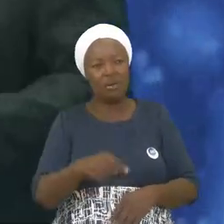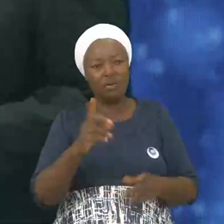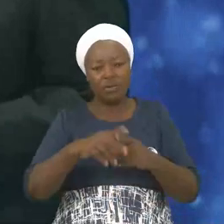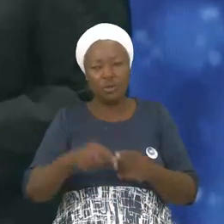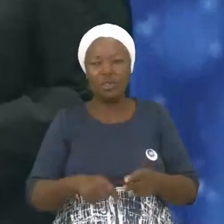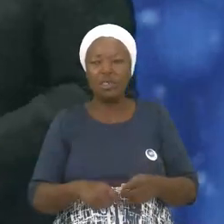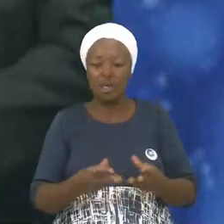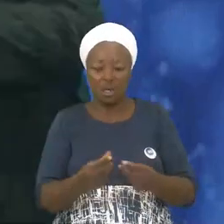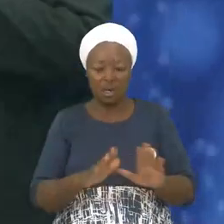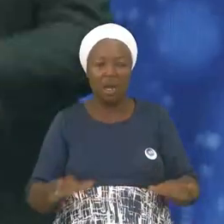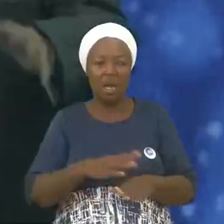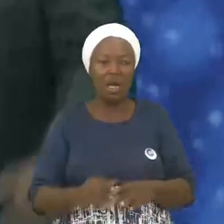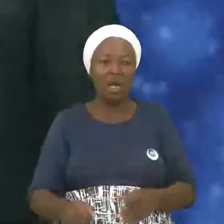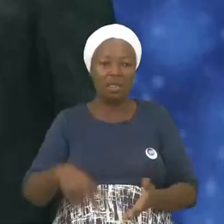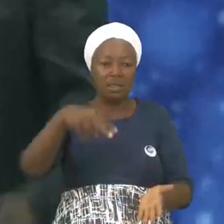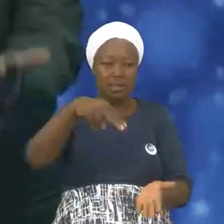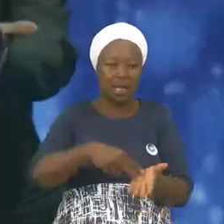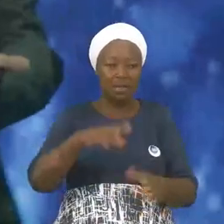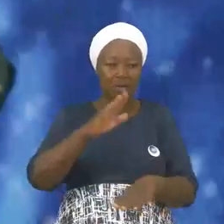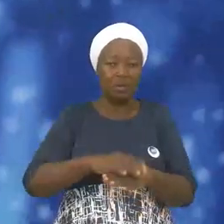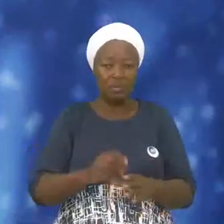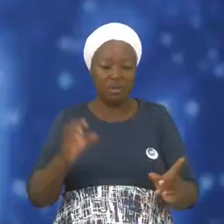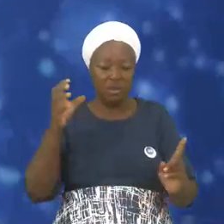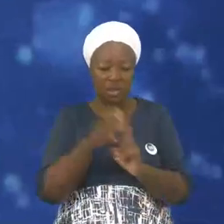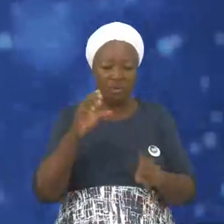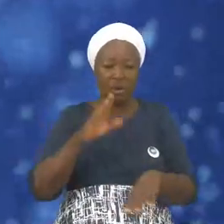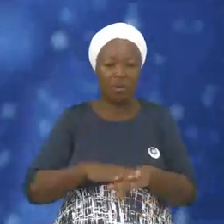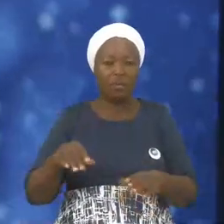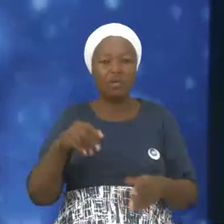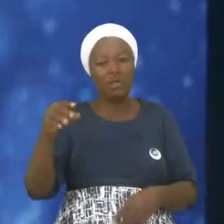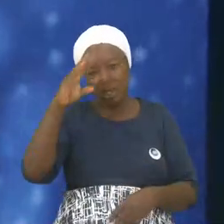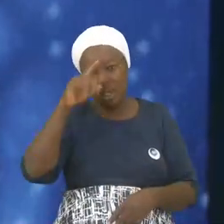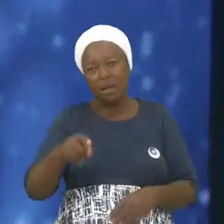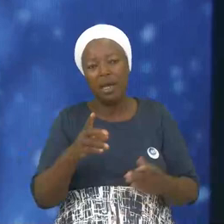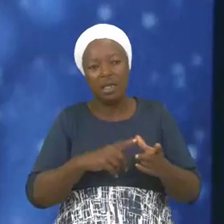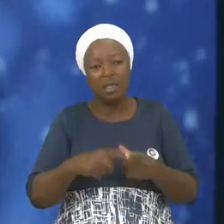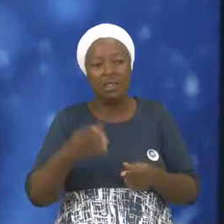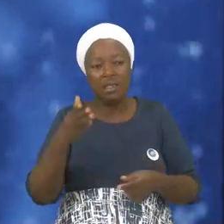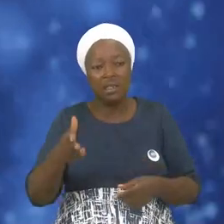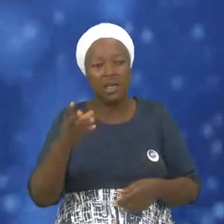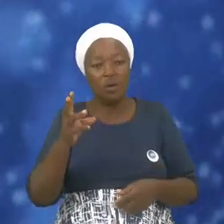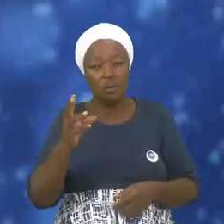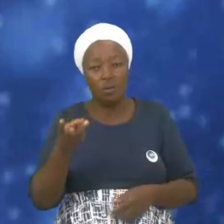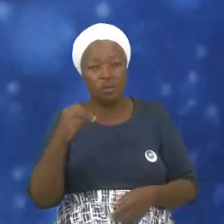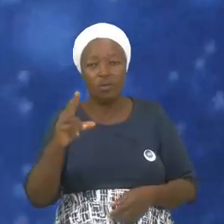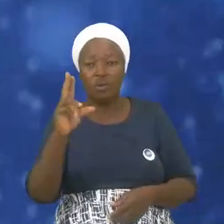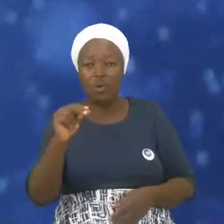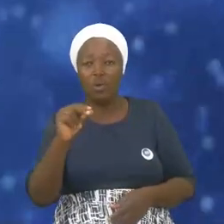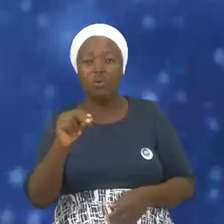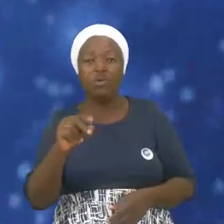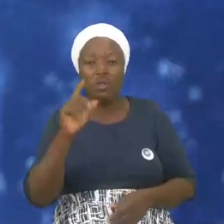Il le jeta par terre et le foula. Et il n'eut personne